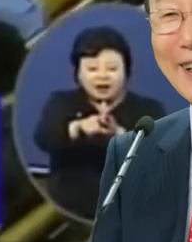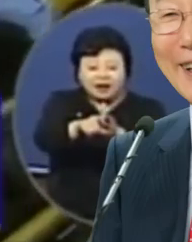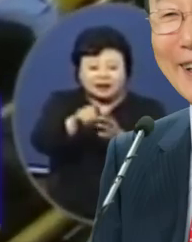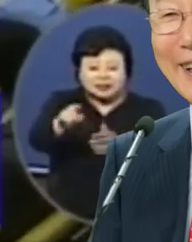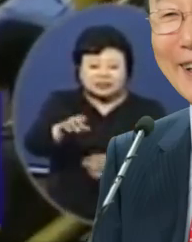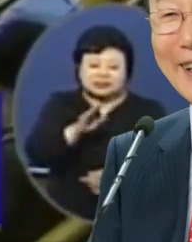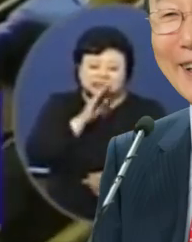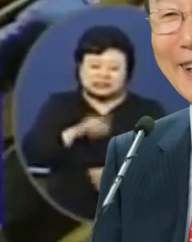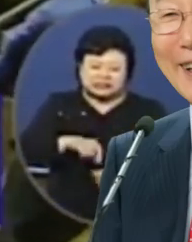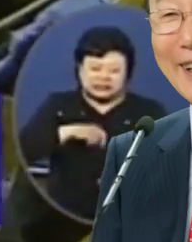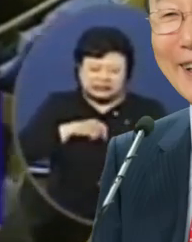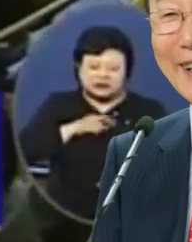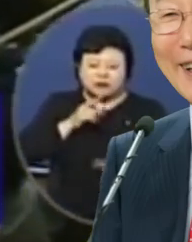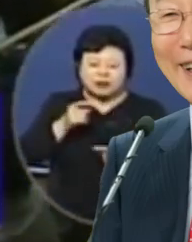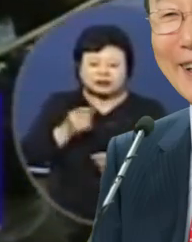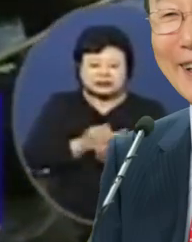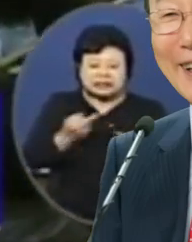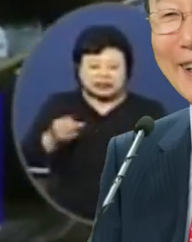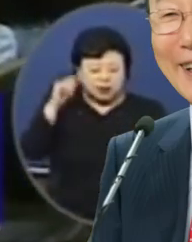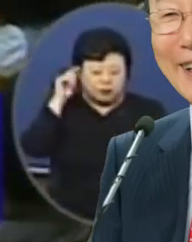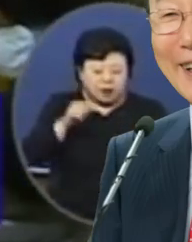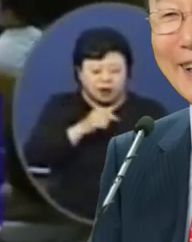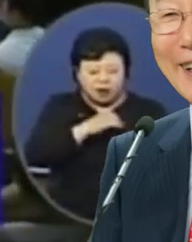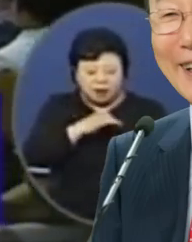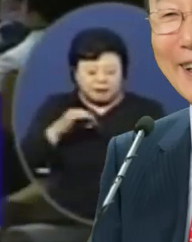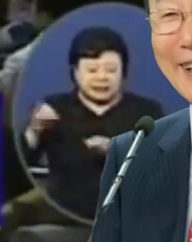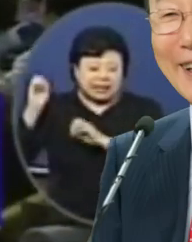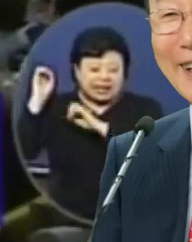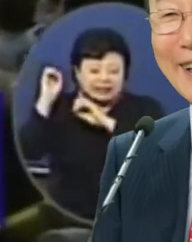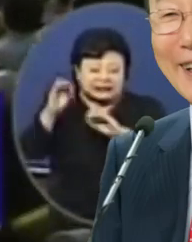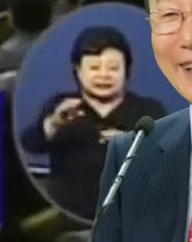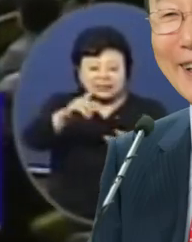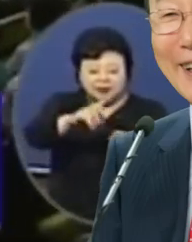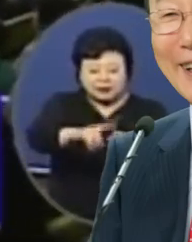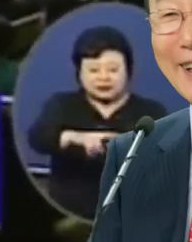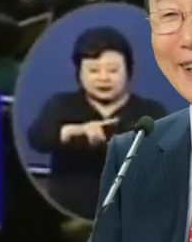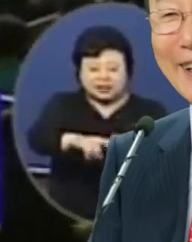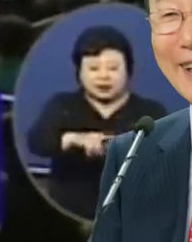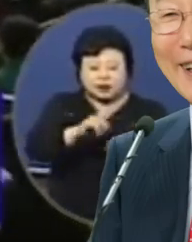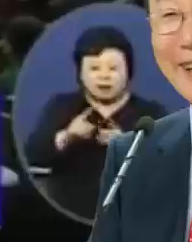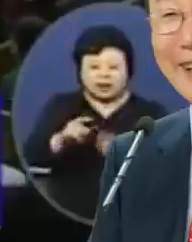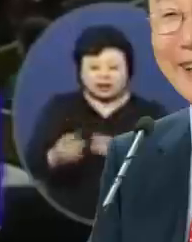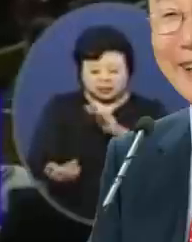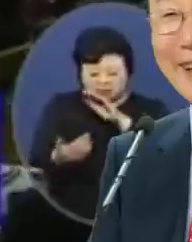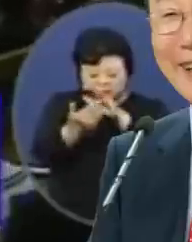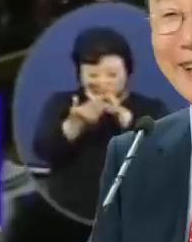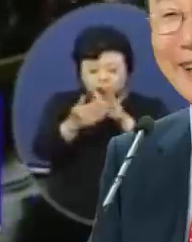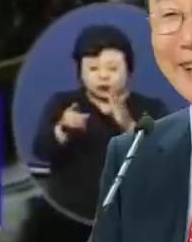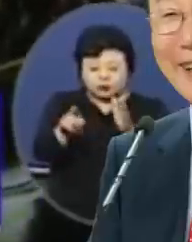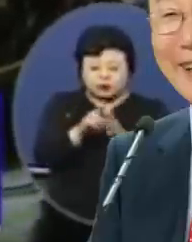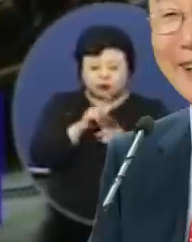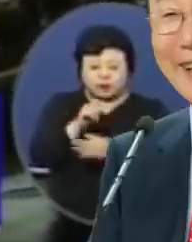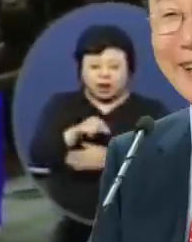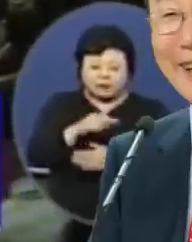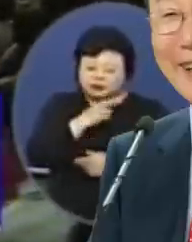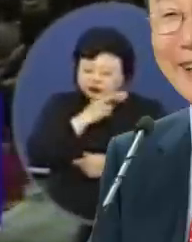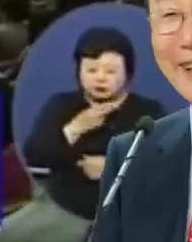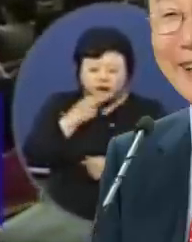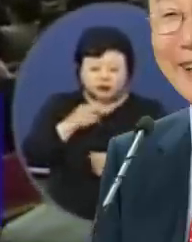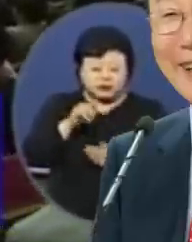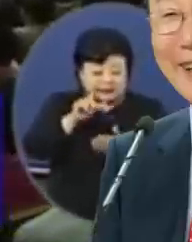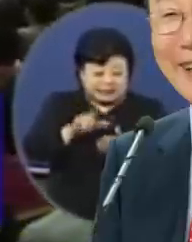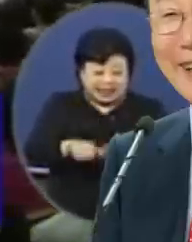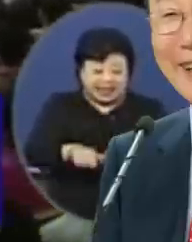내가 진실로 너에게 이르노니 누구든지 이 산들을 들리어 바다에 던지라 하며 그 말하는 것이 이루어질 줄 믿고 마음에 의심하지